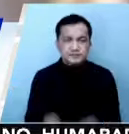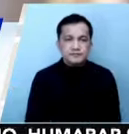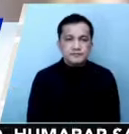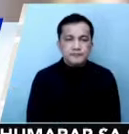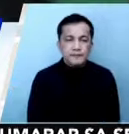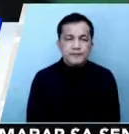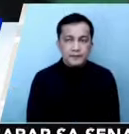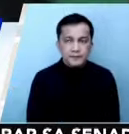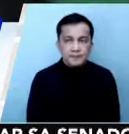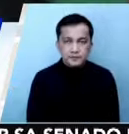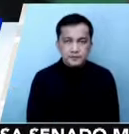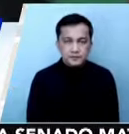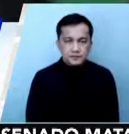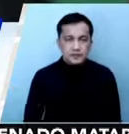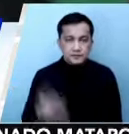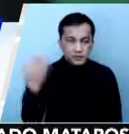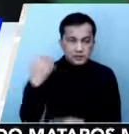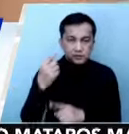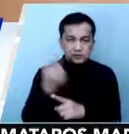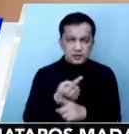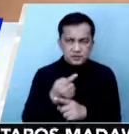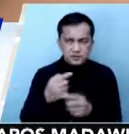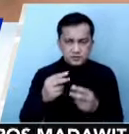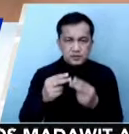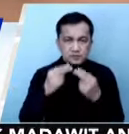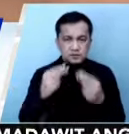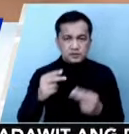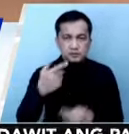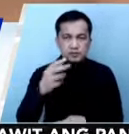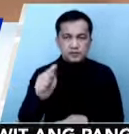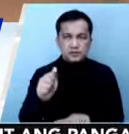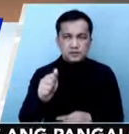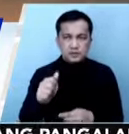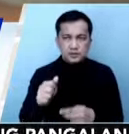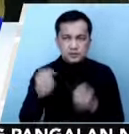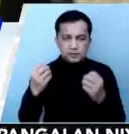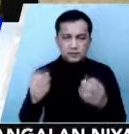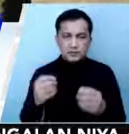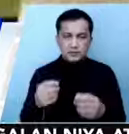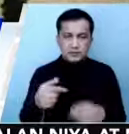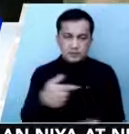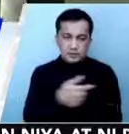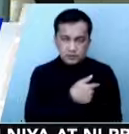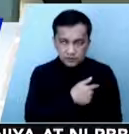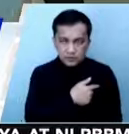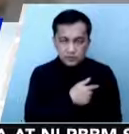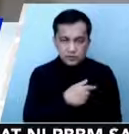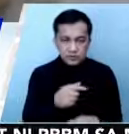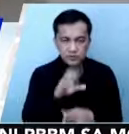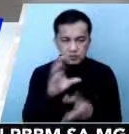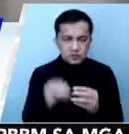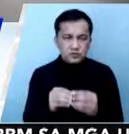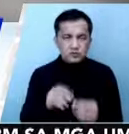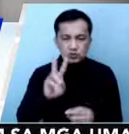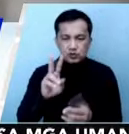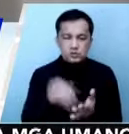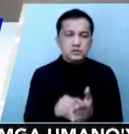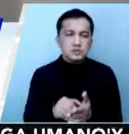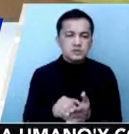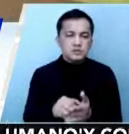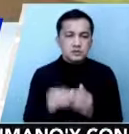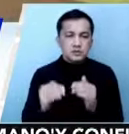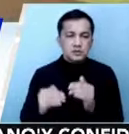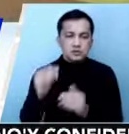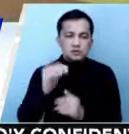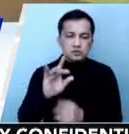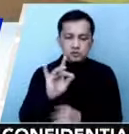Noong nakaraang buwan, ibinalita na ng GMA Integrated News ang pagdami ng mga nagpapaturok dito na umabot ng 2,000, lagpas sa 800